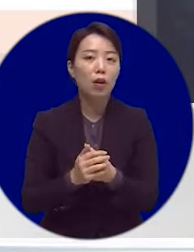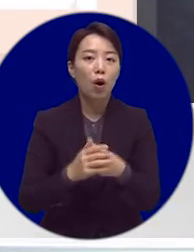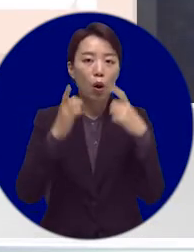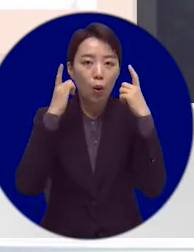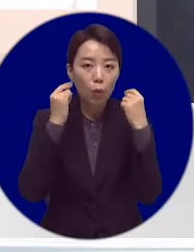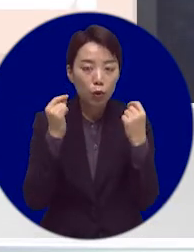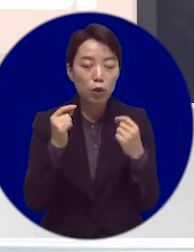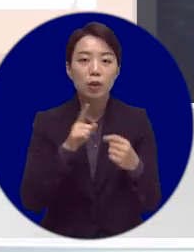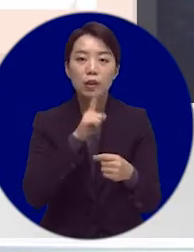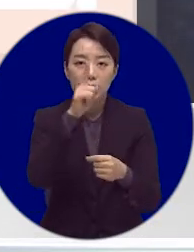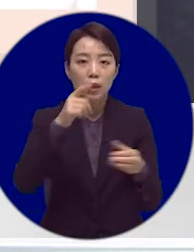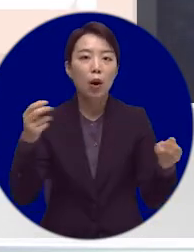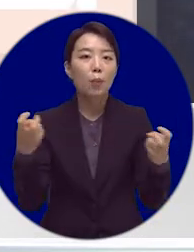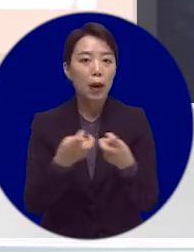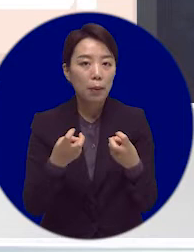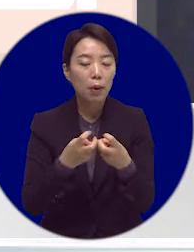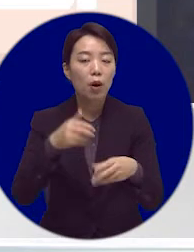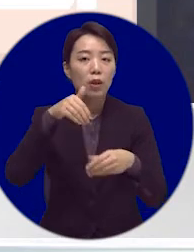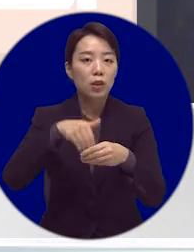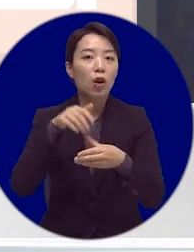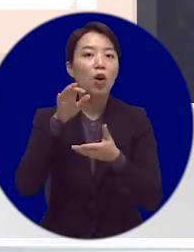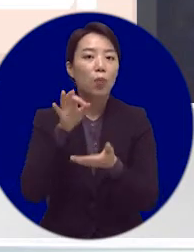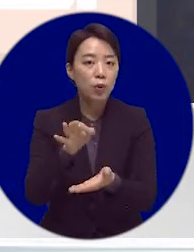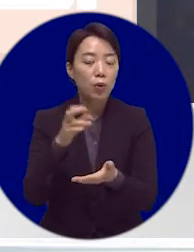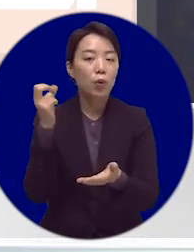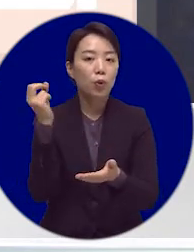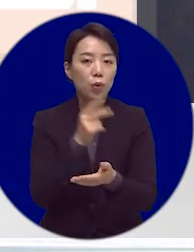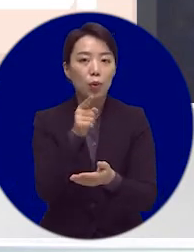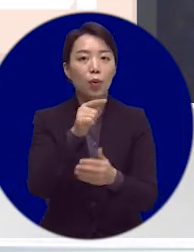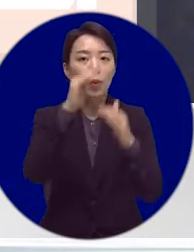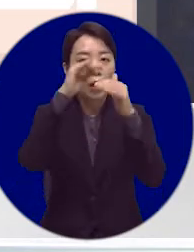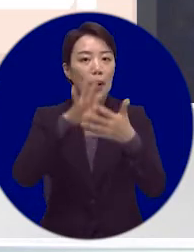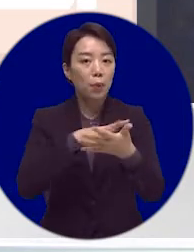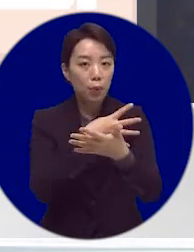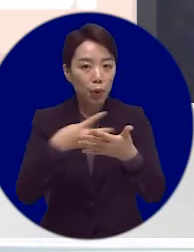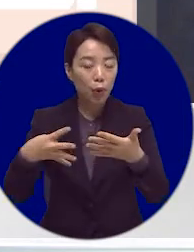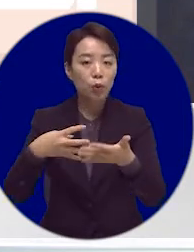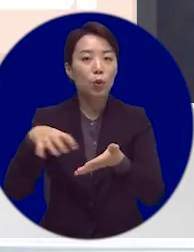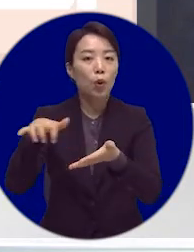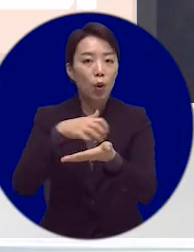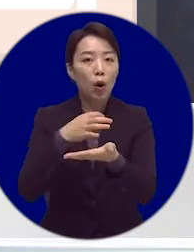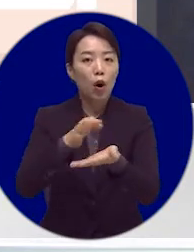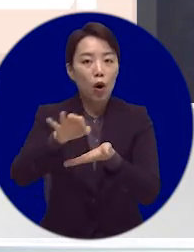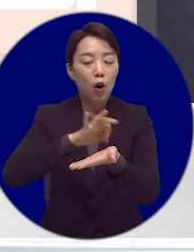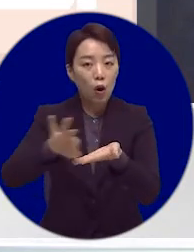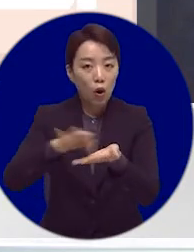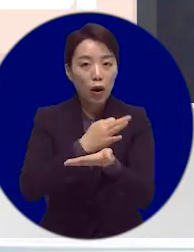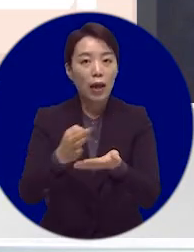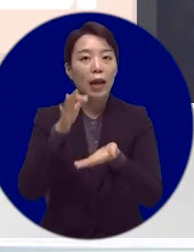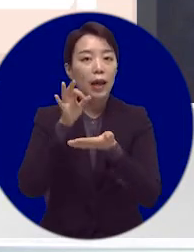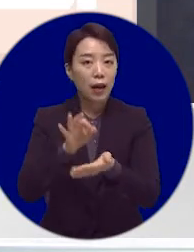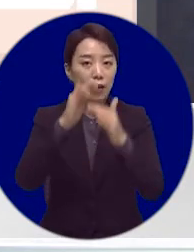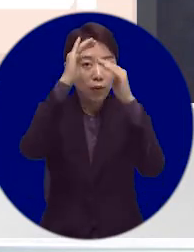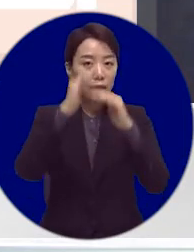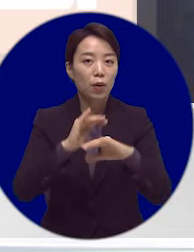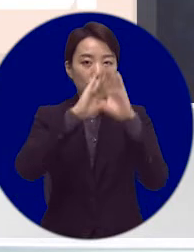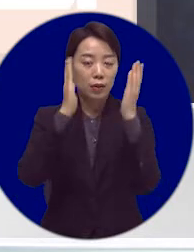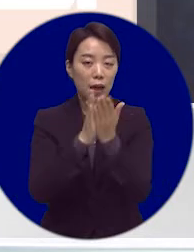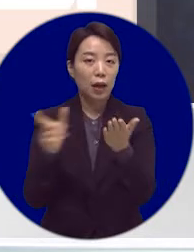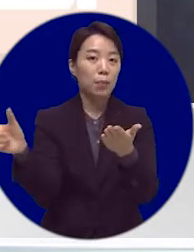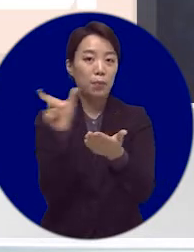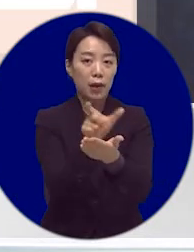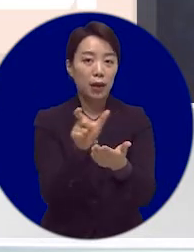관련하여 보전 청구 방법, 선거비용 및 보전 항목 일람표, 통상 거래가격 결정 내용 등의 내용이